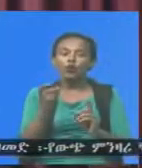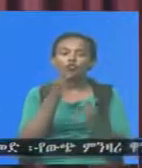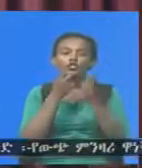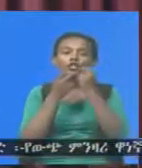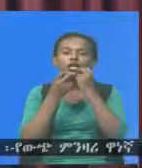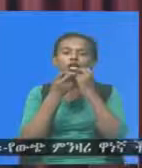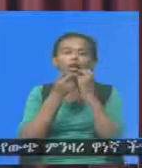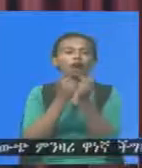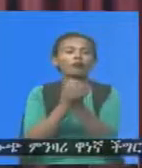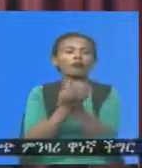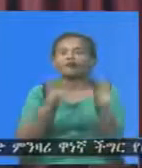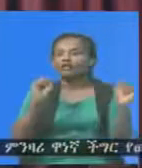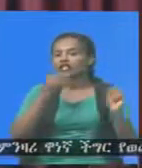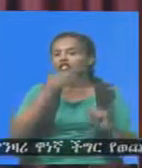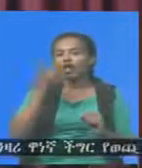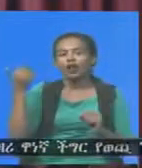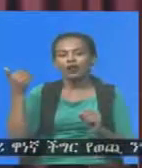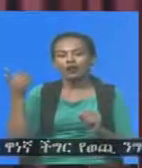ይባላል።